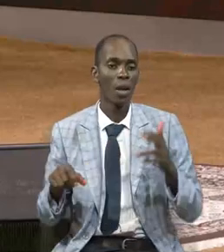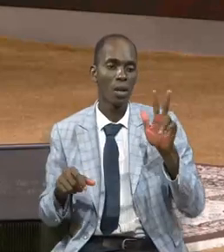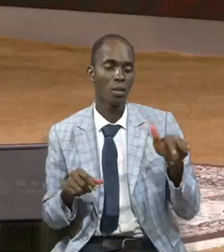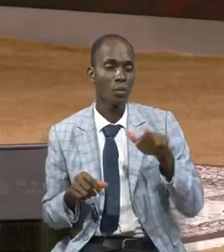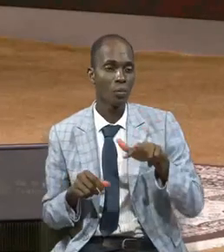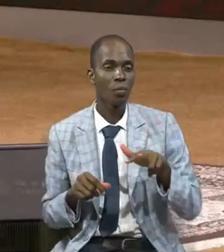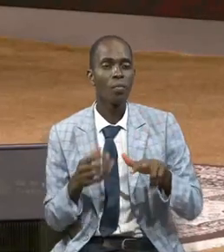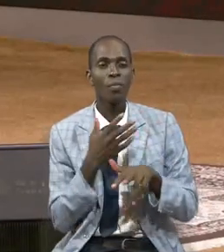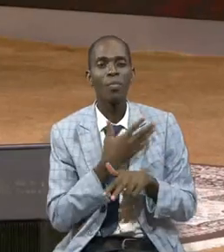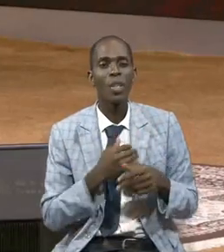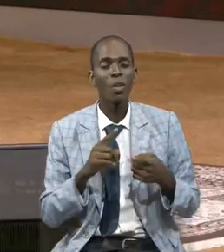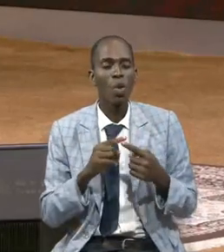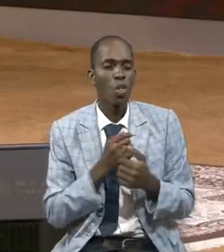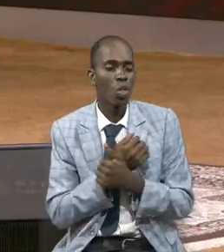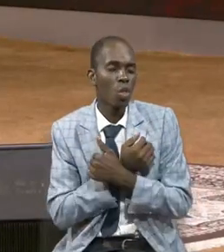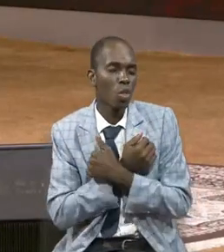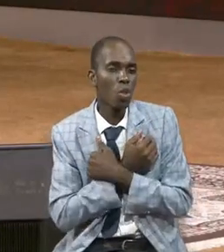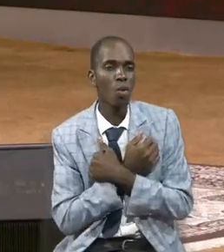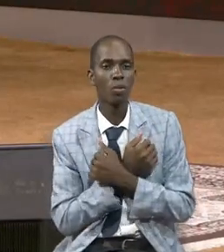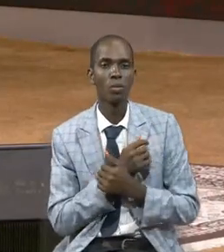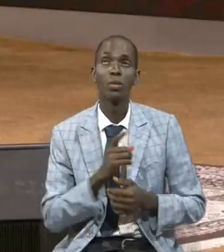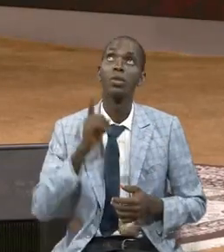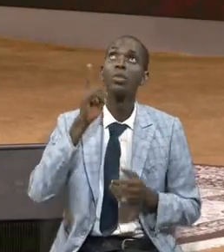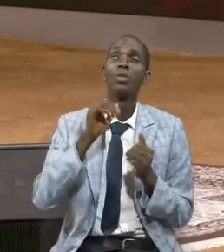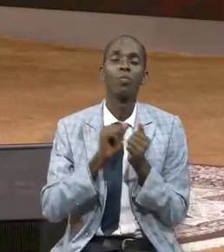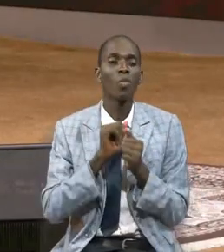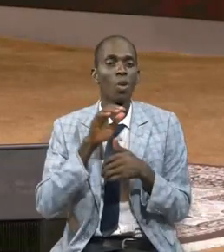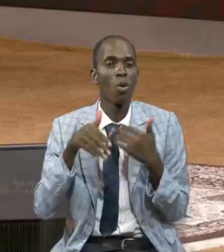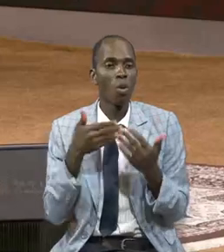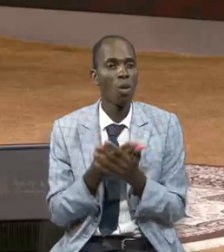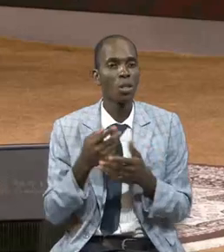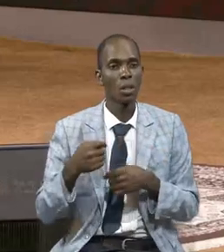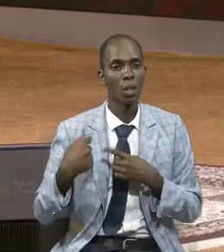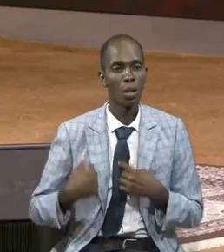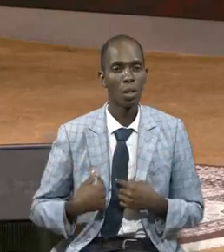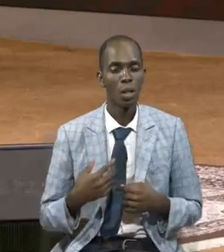33. Et que l'aimer de tout son cœur, de toute sa